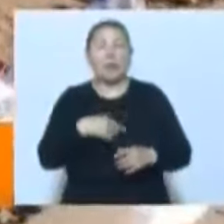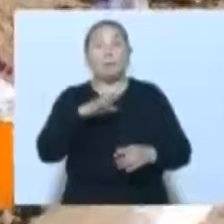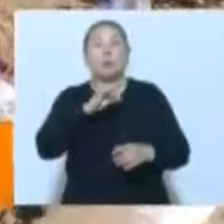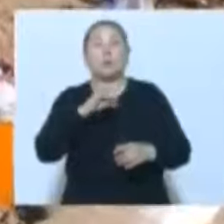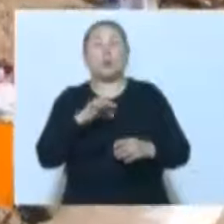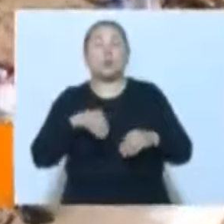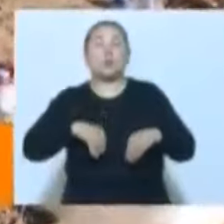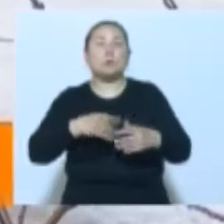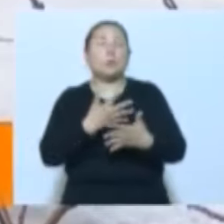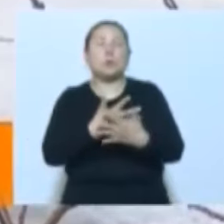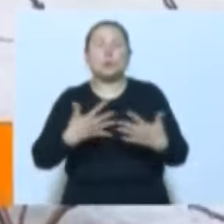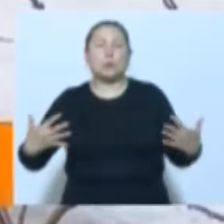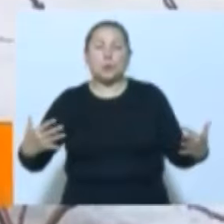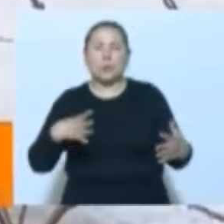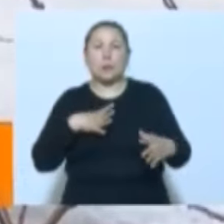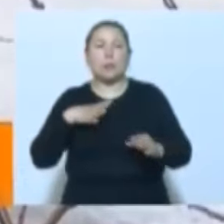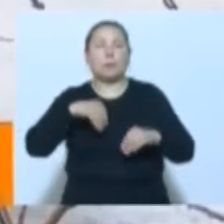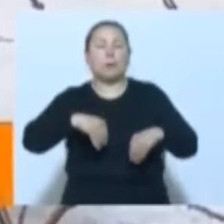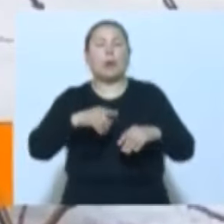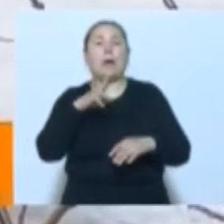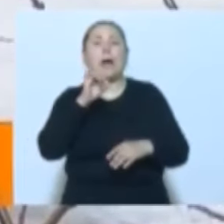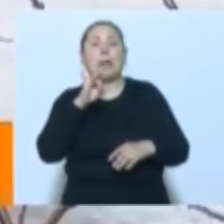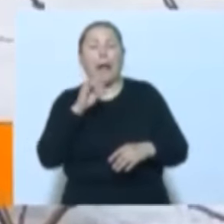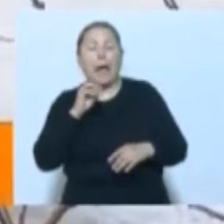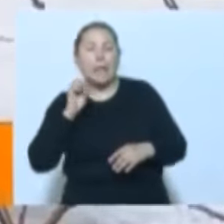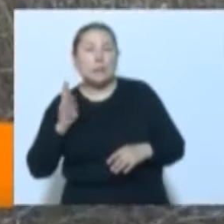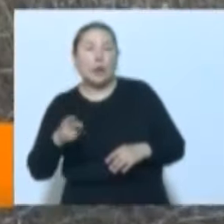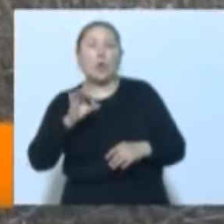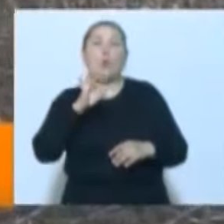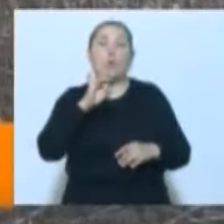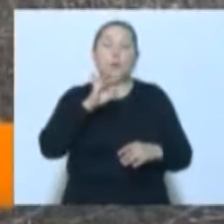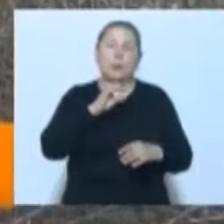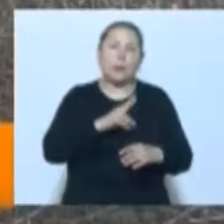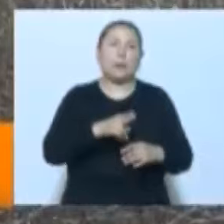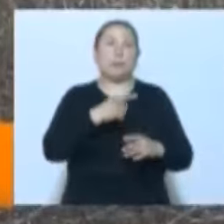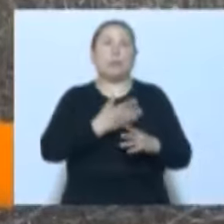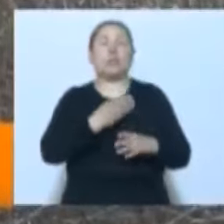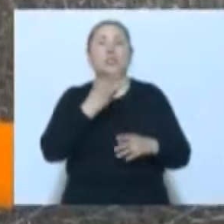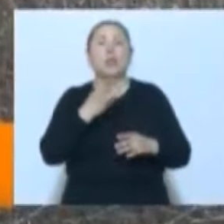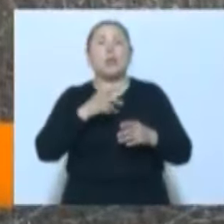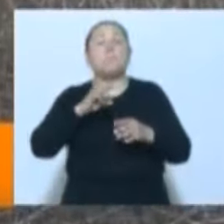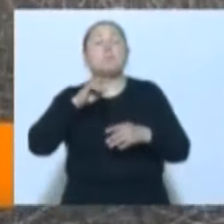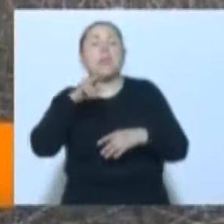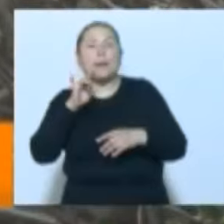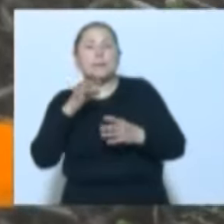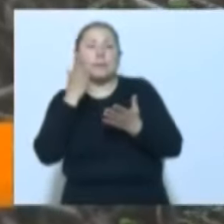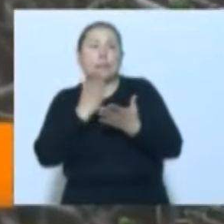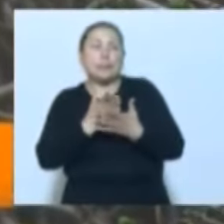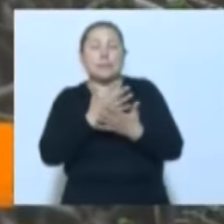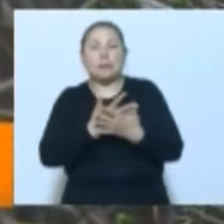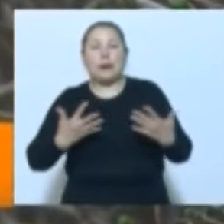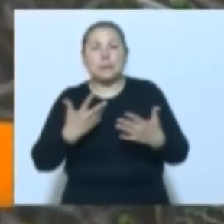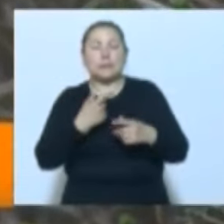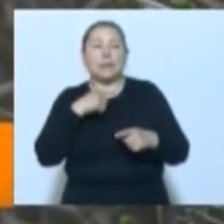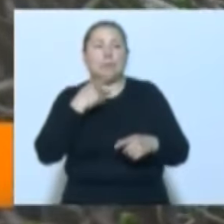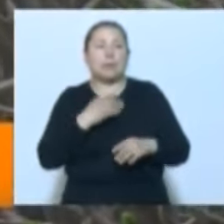бау-бақшасына жемістің түр-түрін еккен. Оның ішінде қарақат, құлпынай, өрік, алма, алхоры, шабдалы жүзім бар. Баптаған талдары